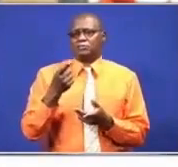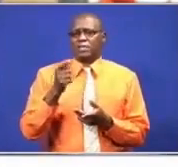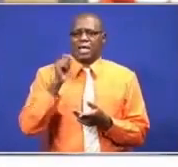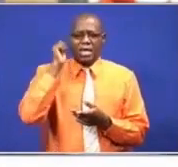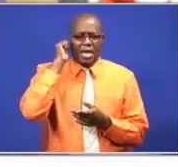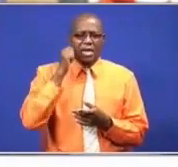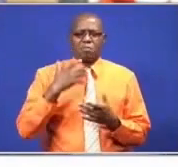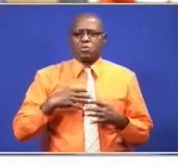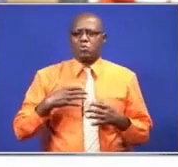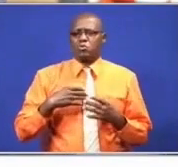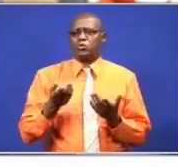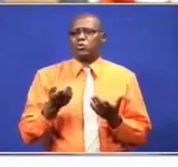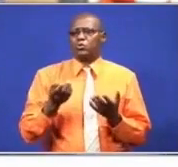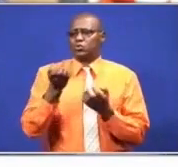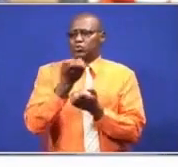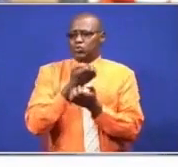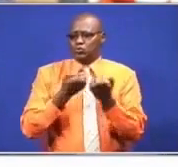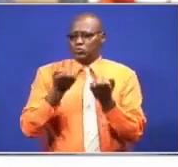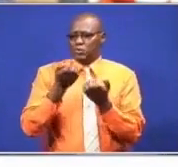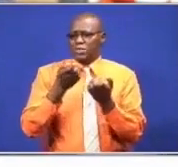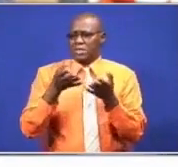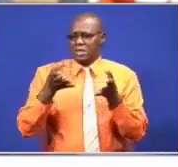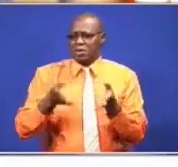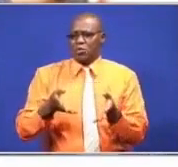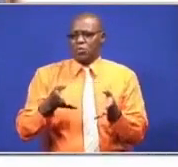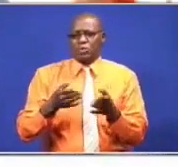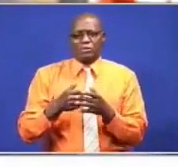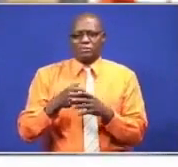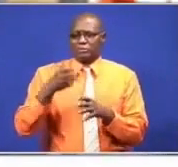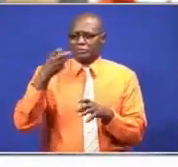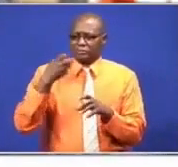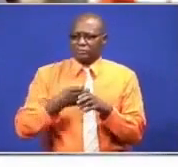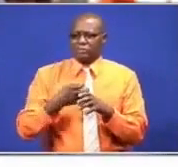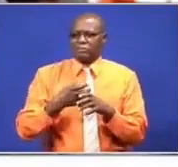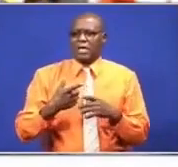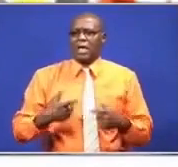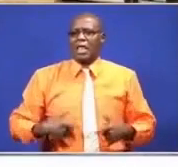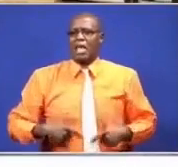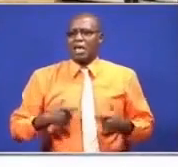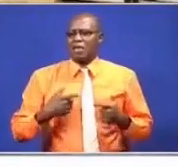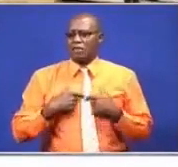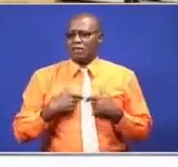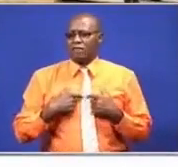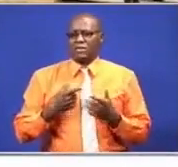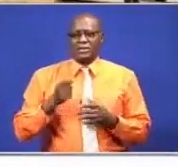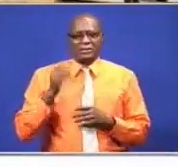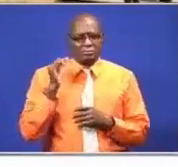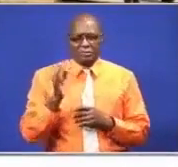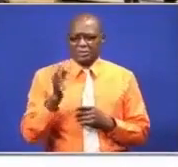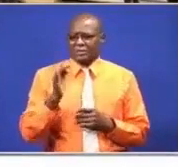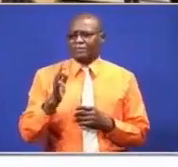hii. Maisha imepanda, bei ya bidhaa imeenda juu.